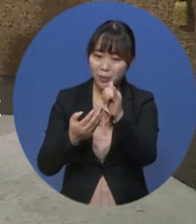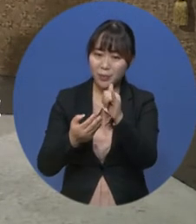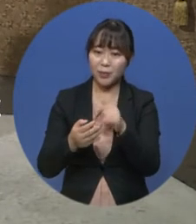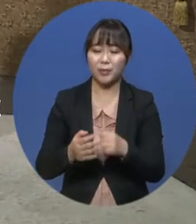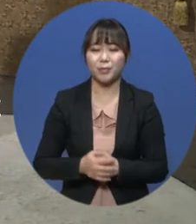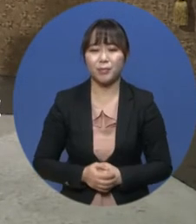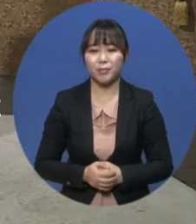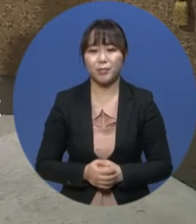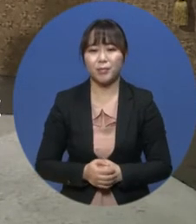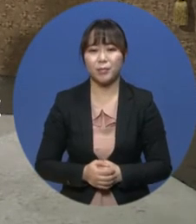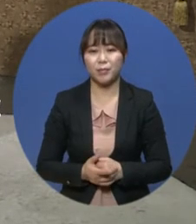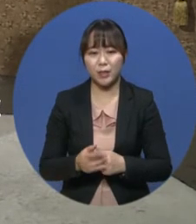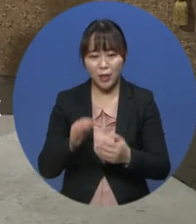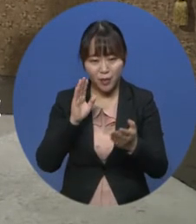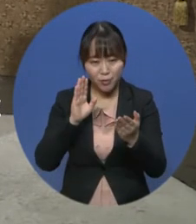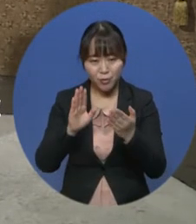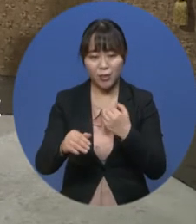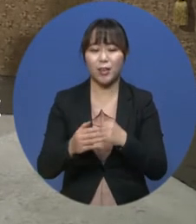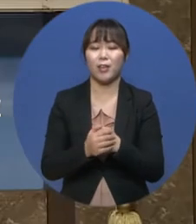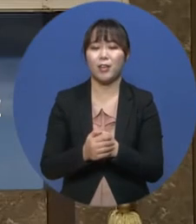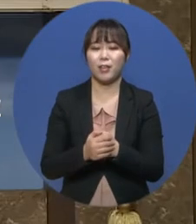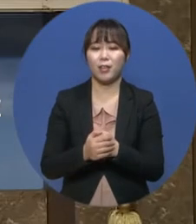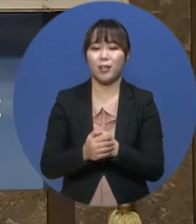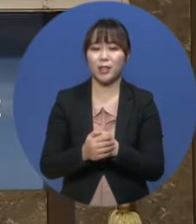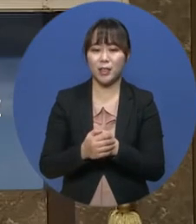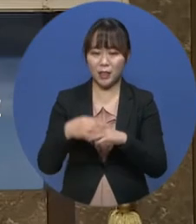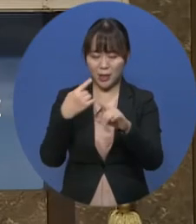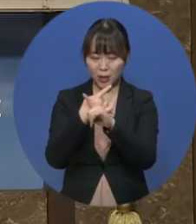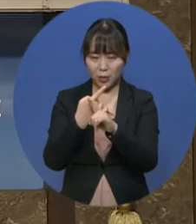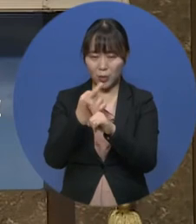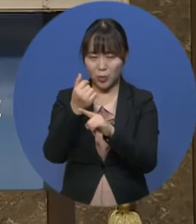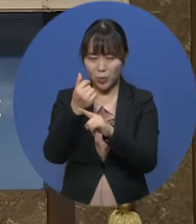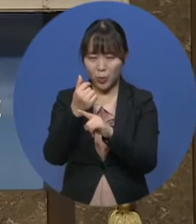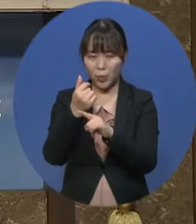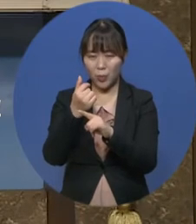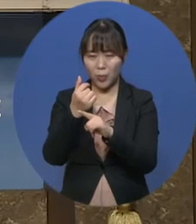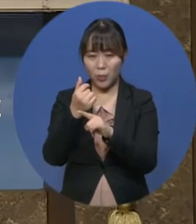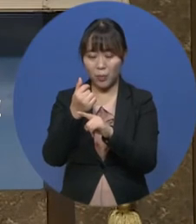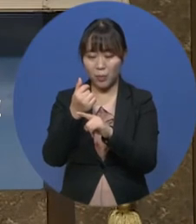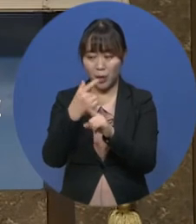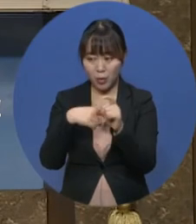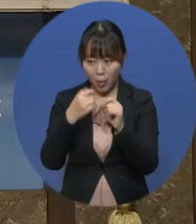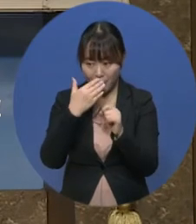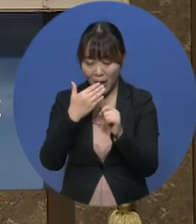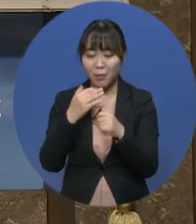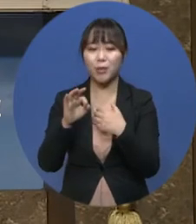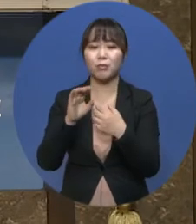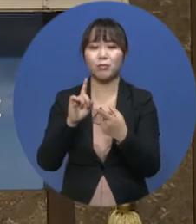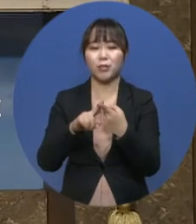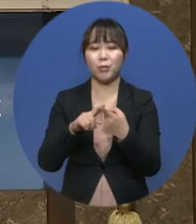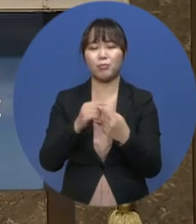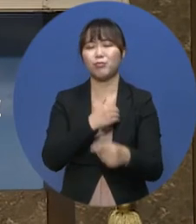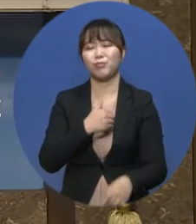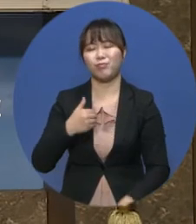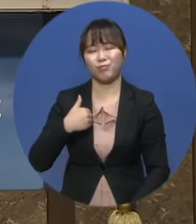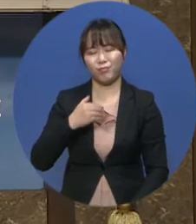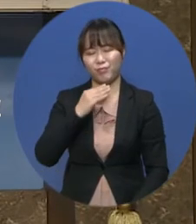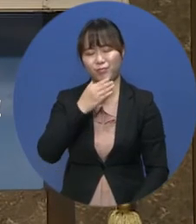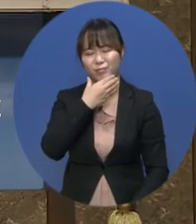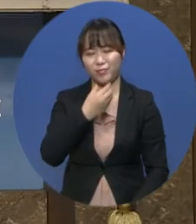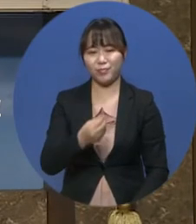나는 다음에 에 치료를 조금이라도 할 수 있으며 는 아주 뿌듯하고